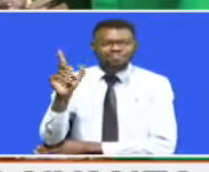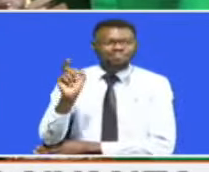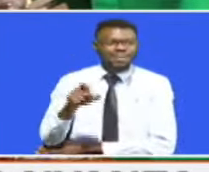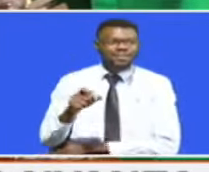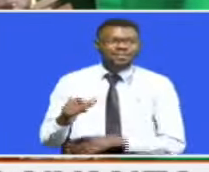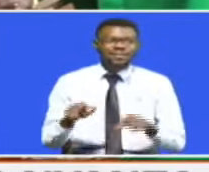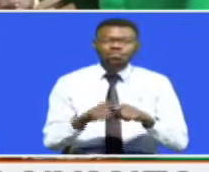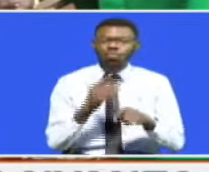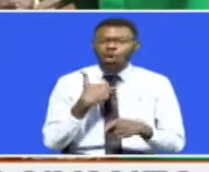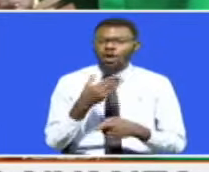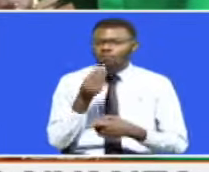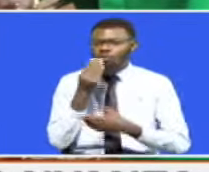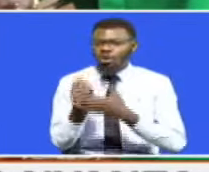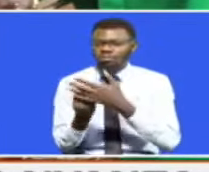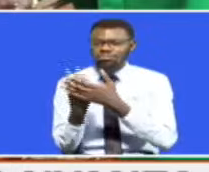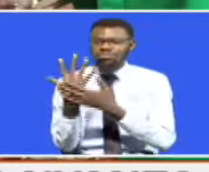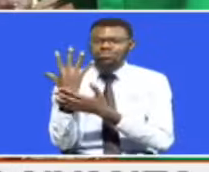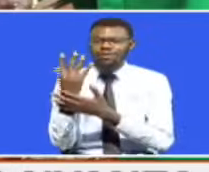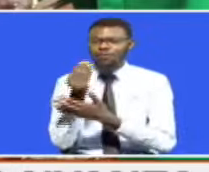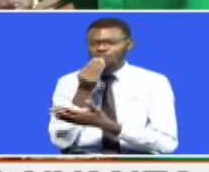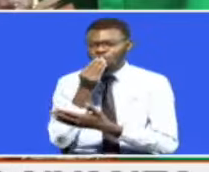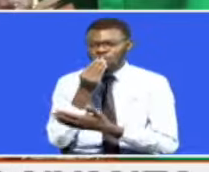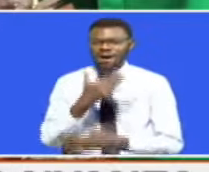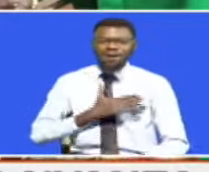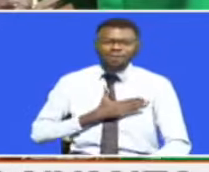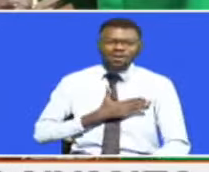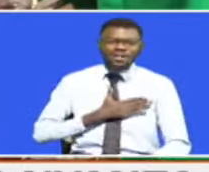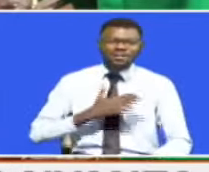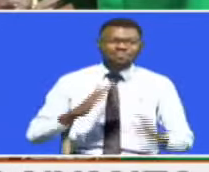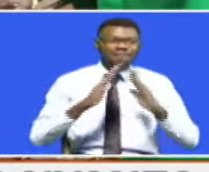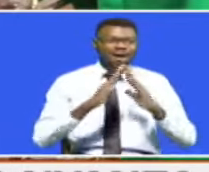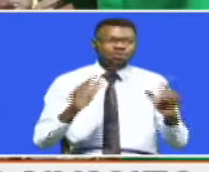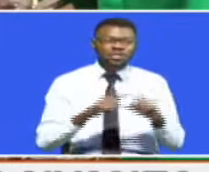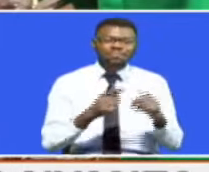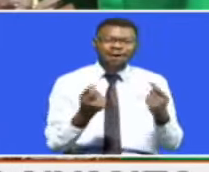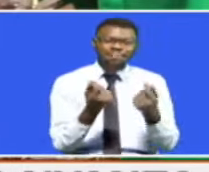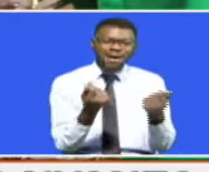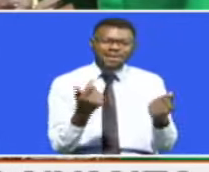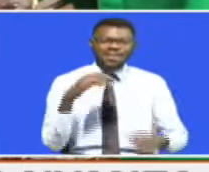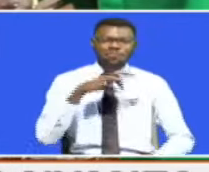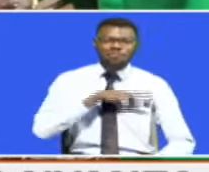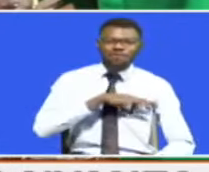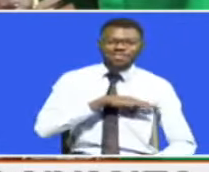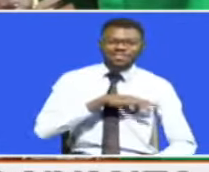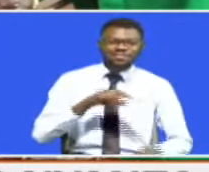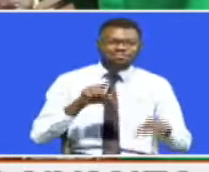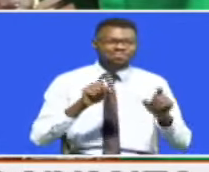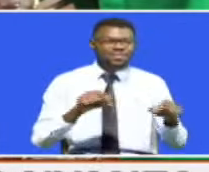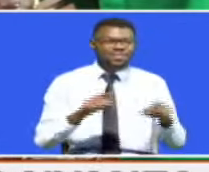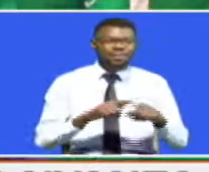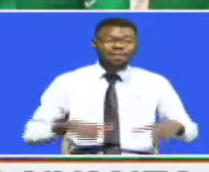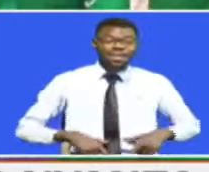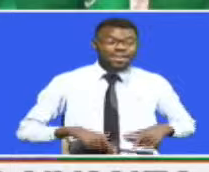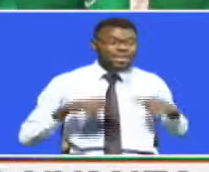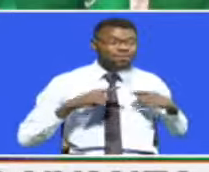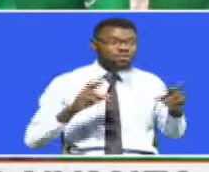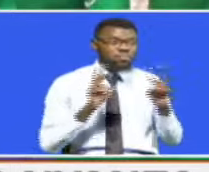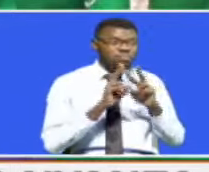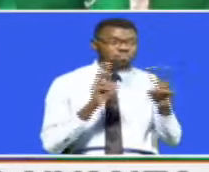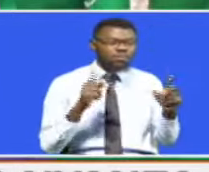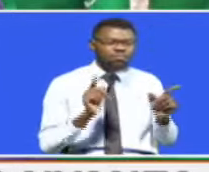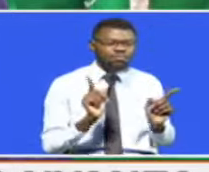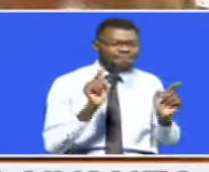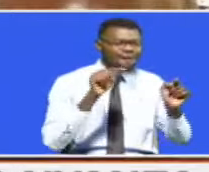na chakula kwa manyumba zetu, na tukue na pesa mfukoni, na tuishi kwa amani. Tumekuja